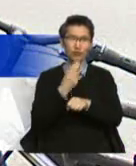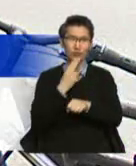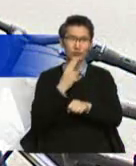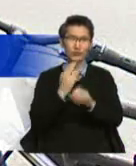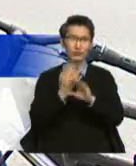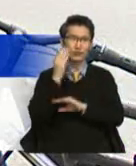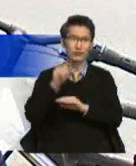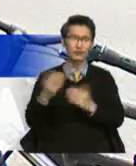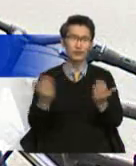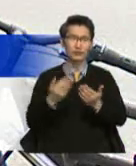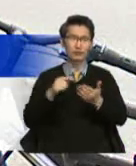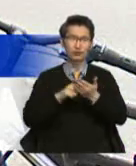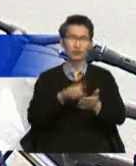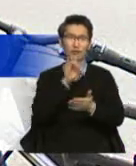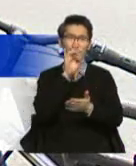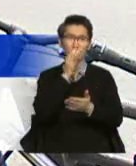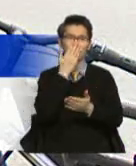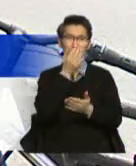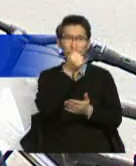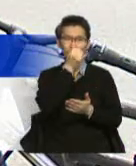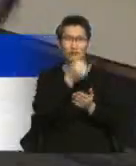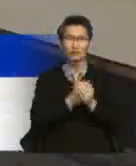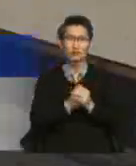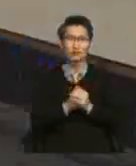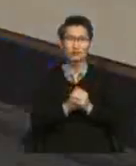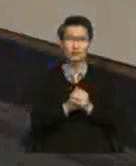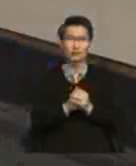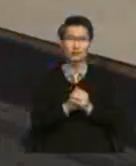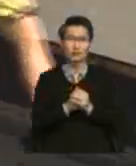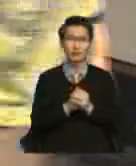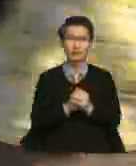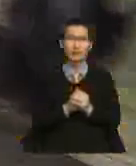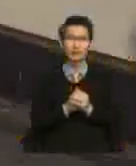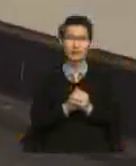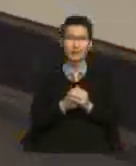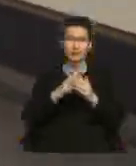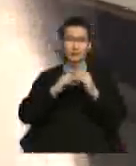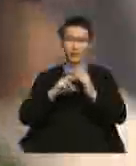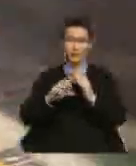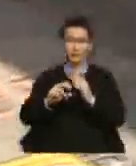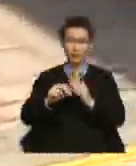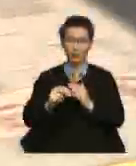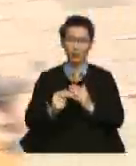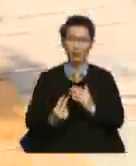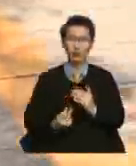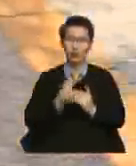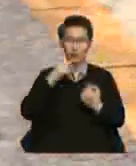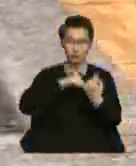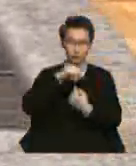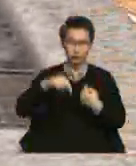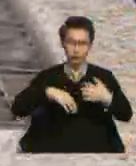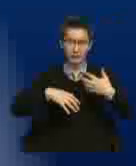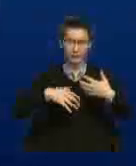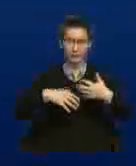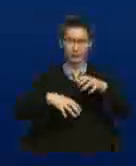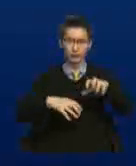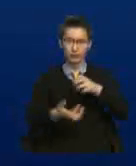연구가 없는 이상 이 사업은 추진이 안 될 수도 있는 사업. 여기에 지하철 환기구 이전 문제도 남아 있습니다.